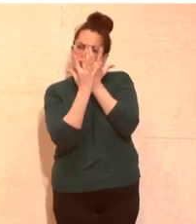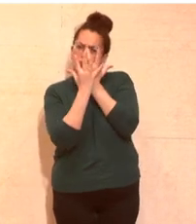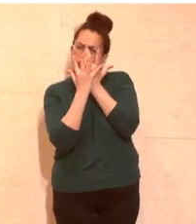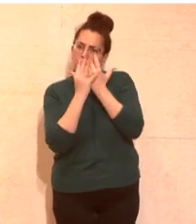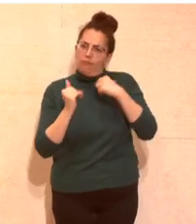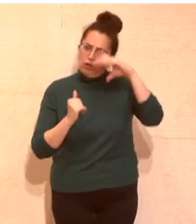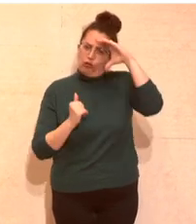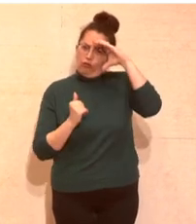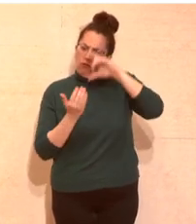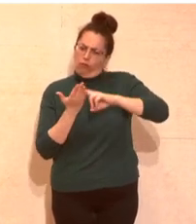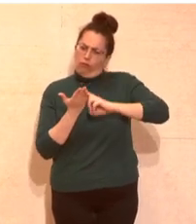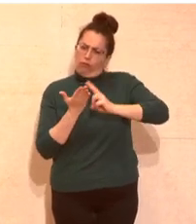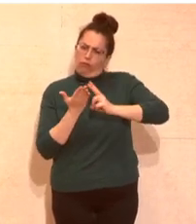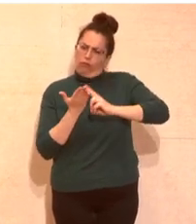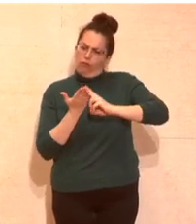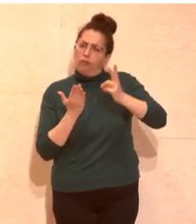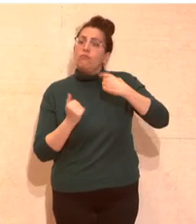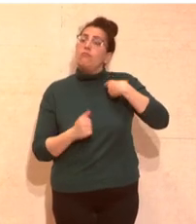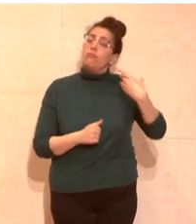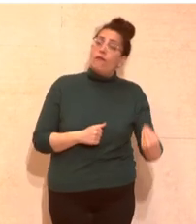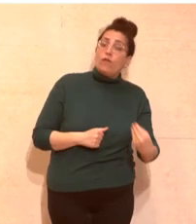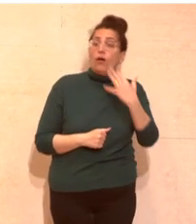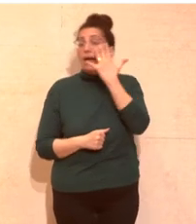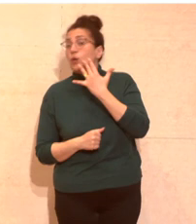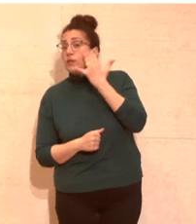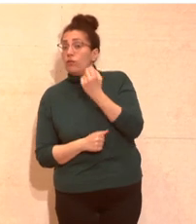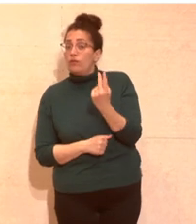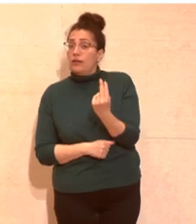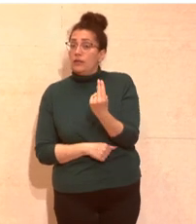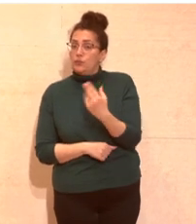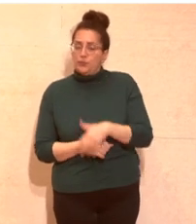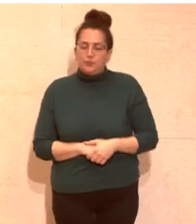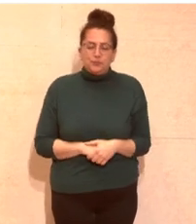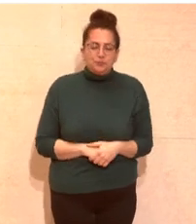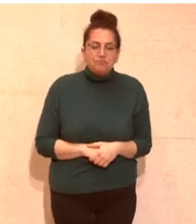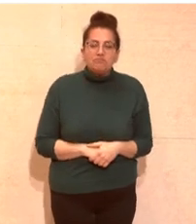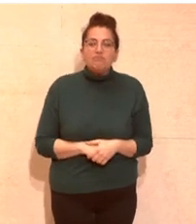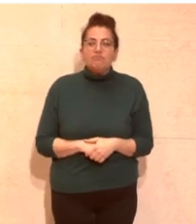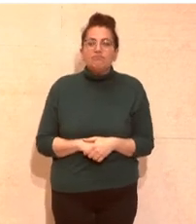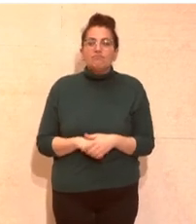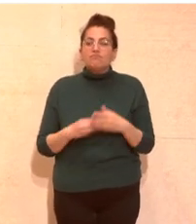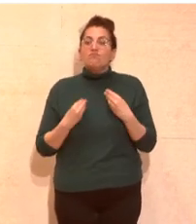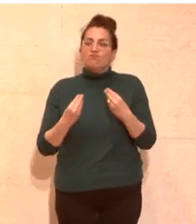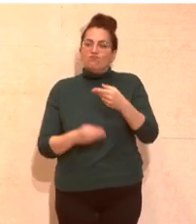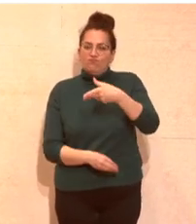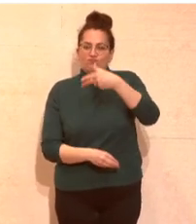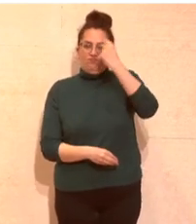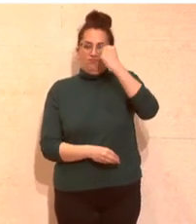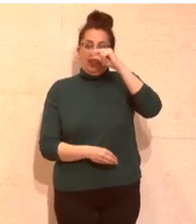sûr, chez l'enfant et chez l'ado. Donc déjà, ce qu'il faut bien réaliser, c'est qu'on est